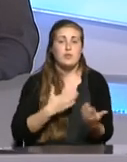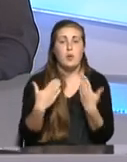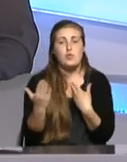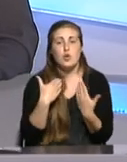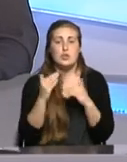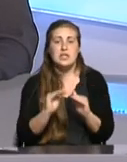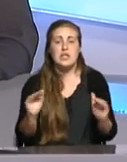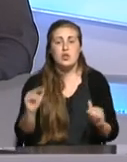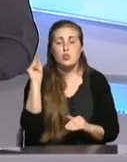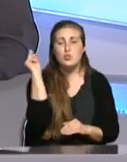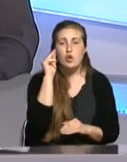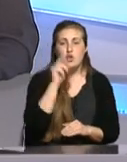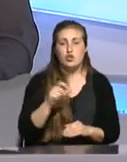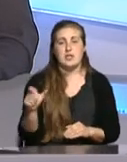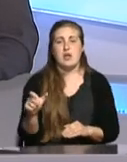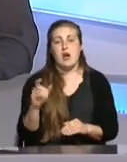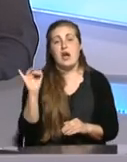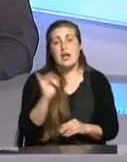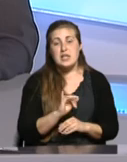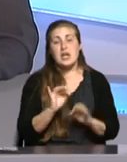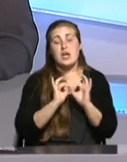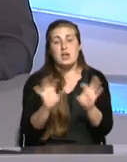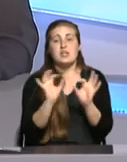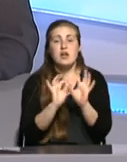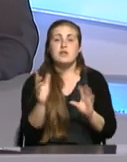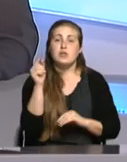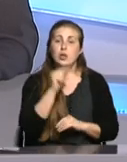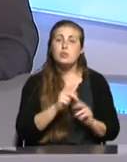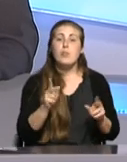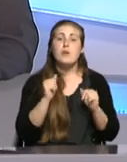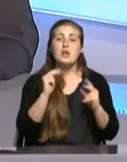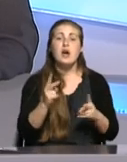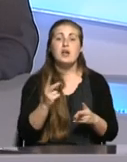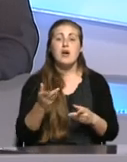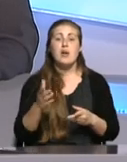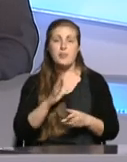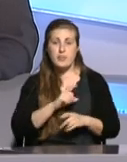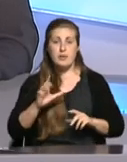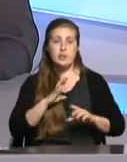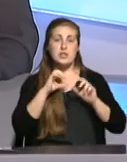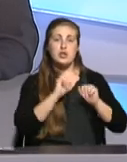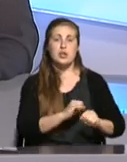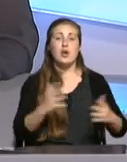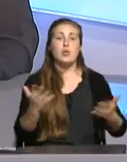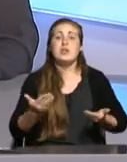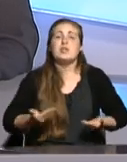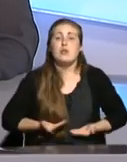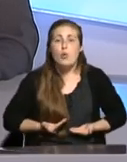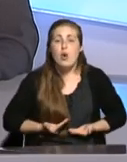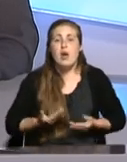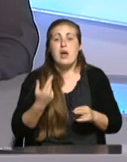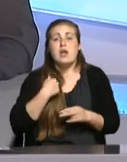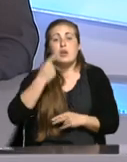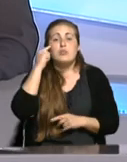дети учащиеся и они рассказывают о том как они защищали нашу родину какой ценой я думаю это самое